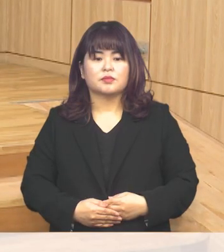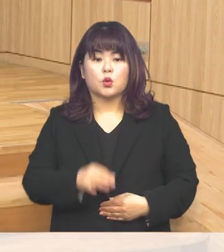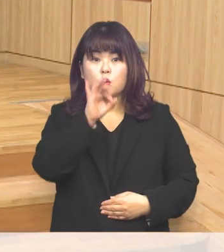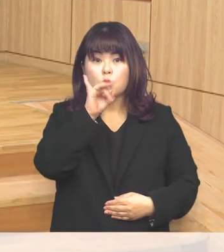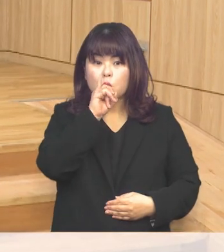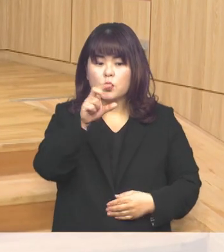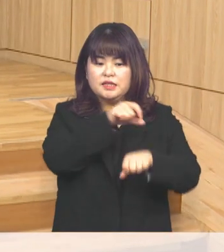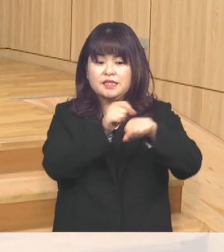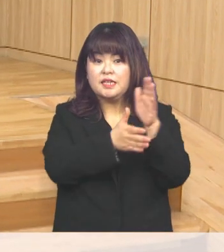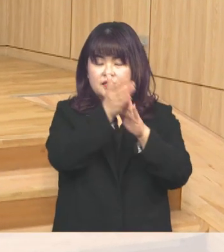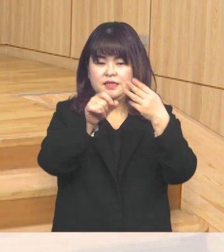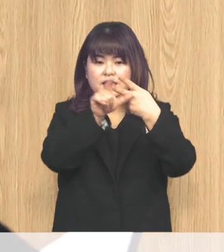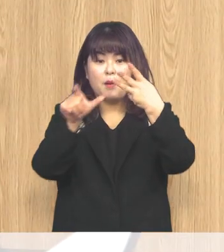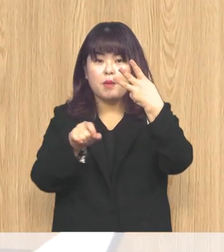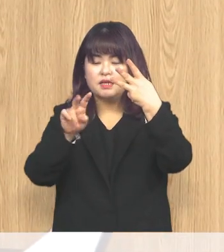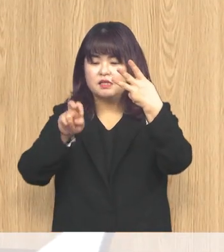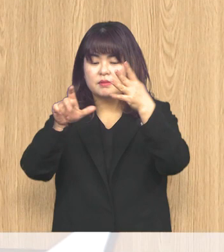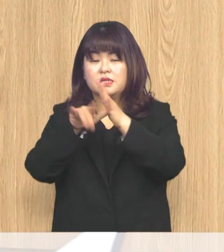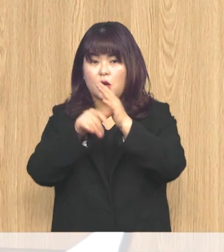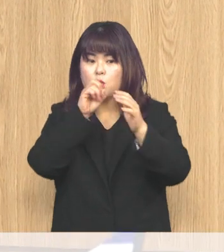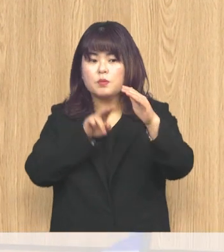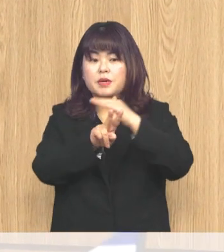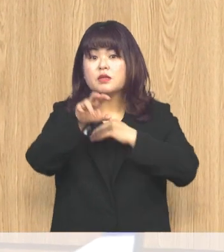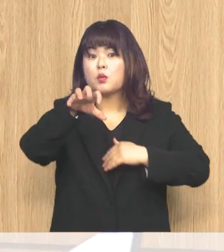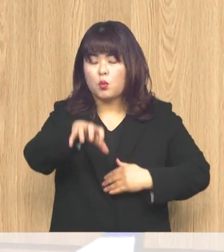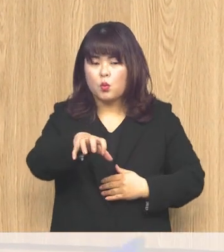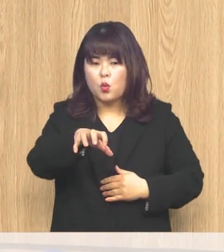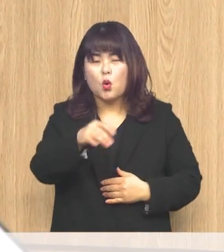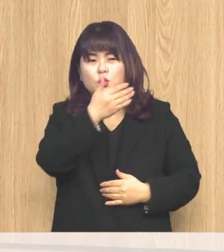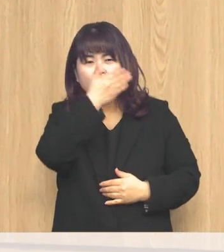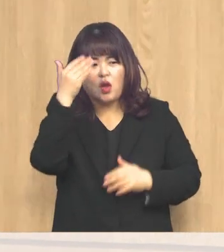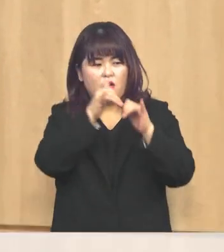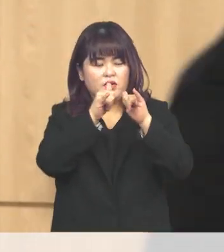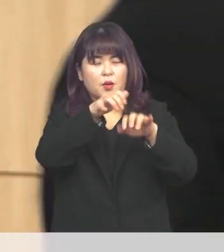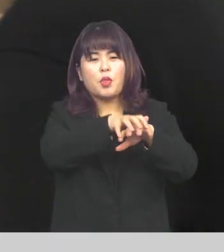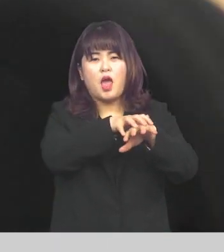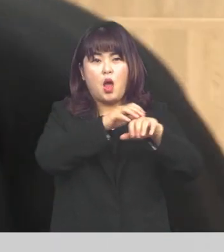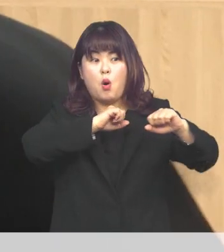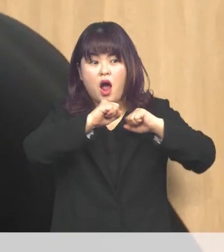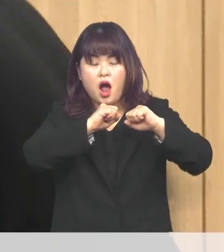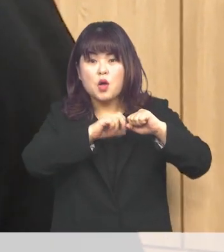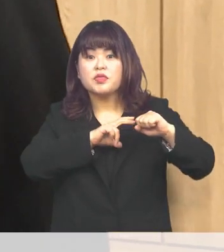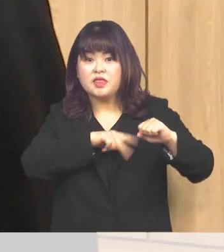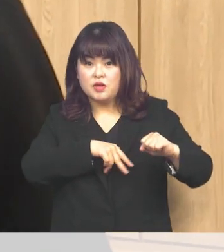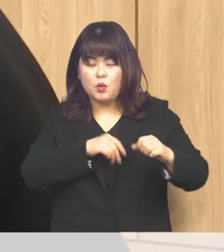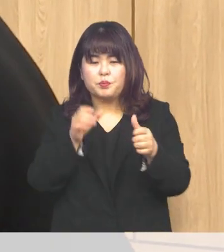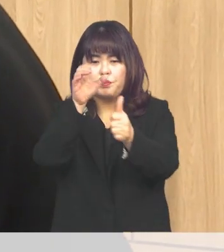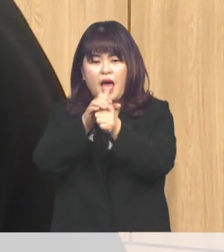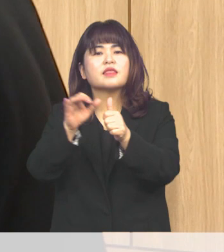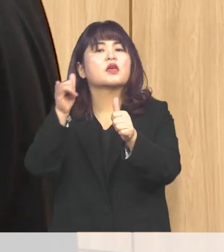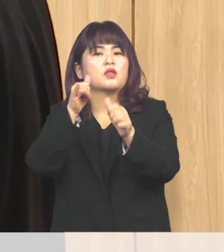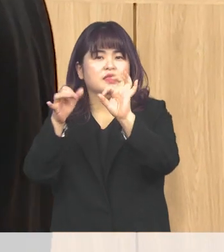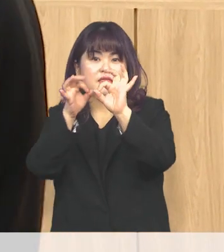용인특예시는 21일 시청 비전홀에서 제4기 용인청년정책네트워크에서 활동할 신규위원 10명을 추가로